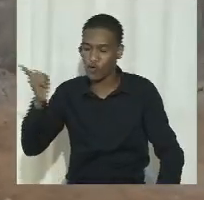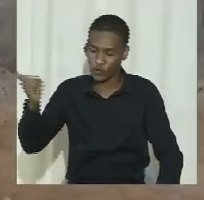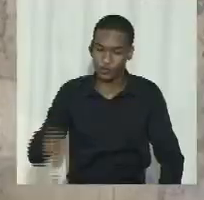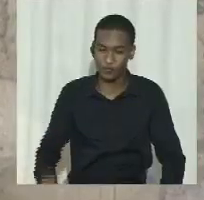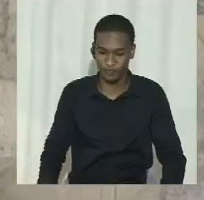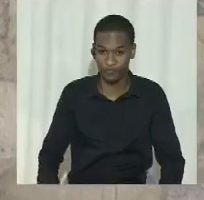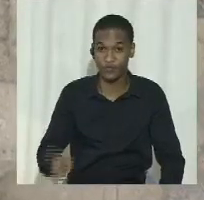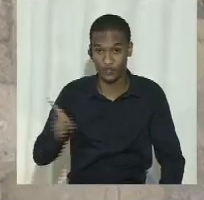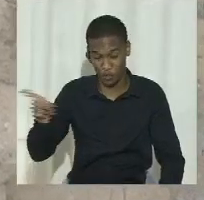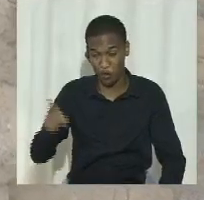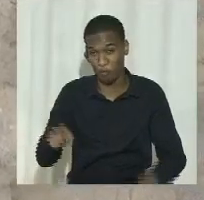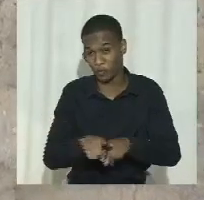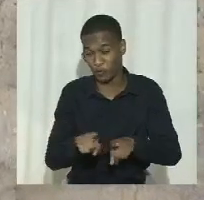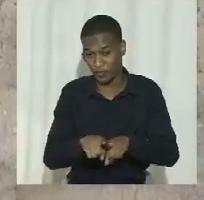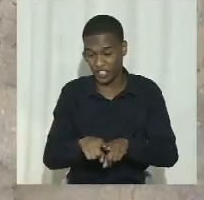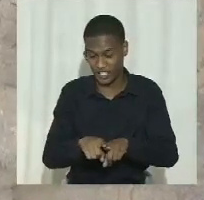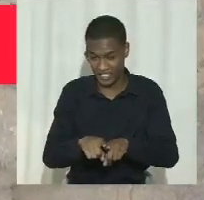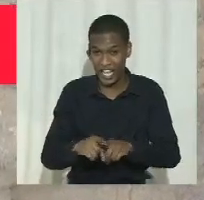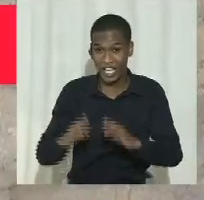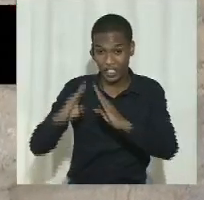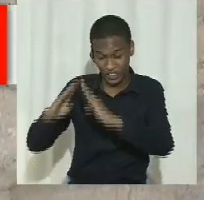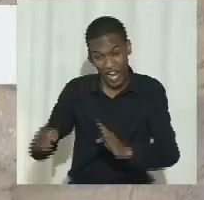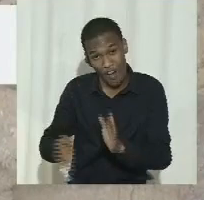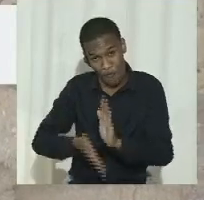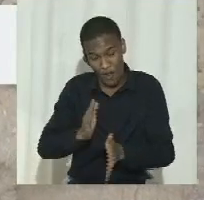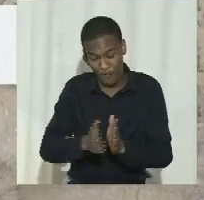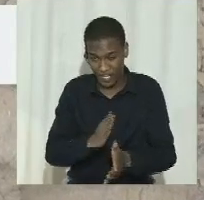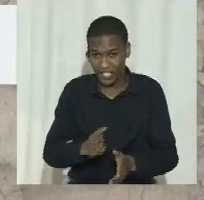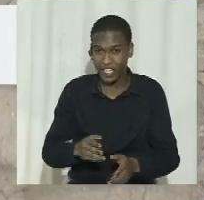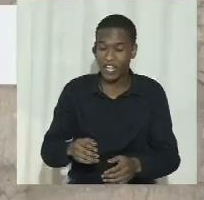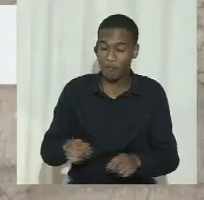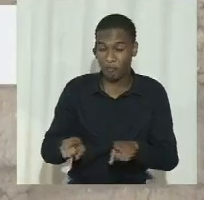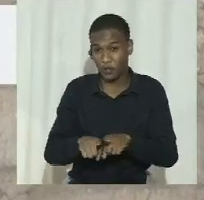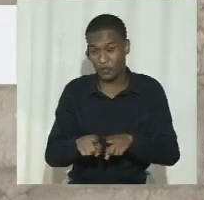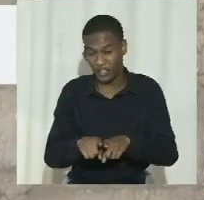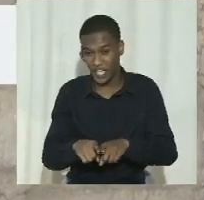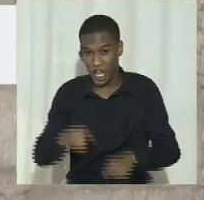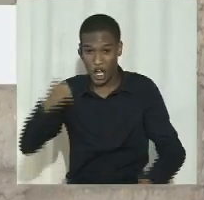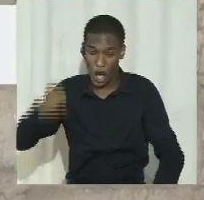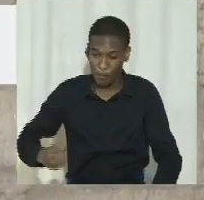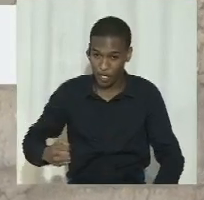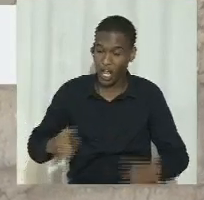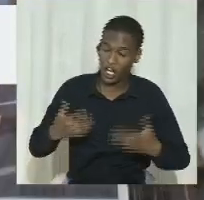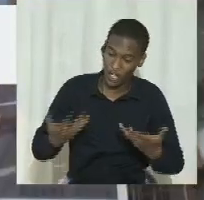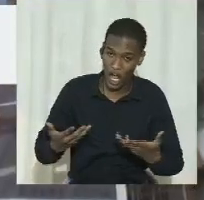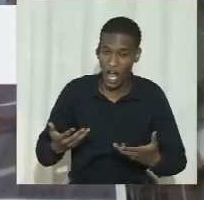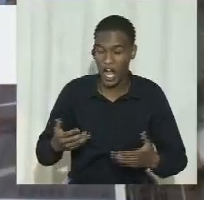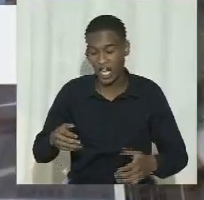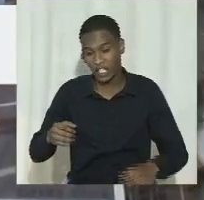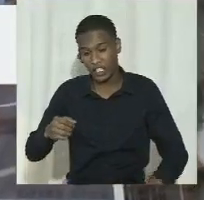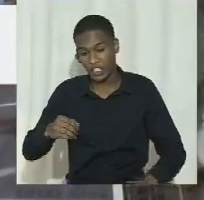efitrano fitanana vonjimaika hifanaraka amin'ny mahalahy na mahavavy ary ny natokana ho an'ny tsy ampitoana